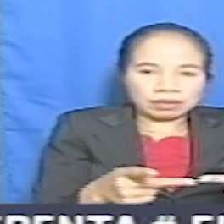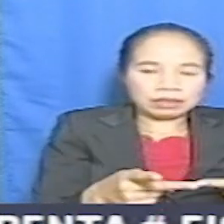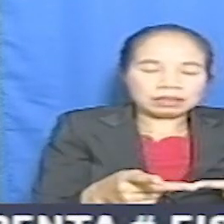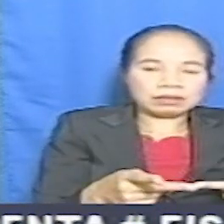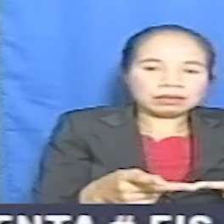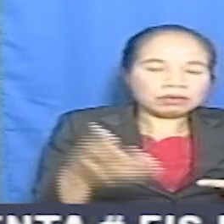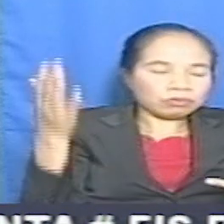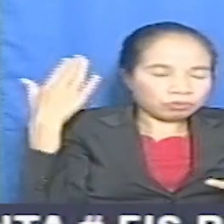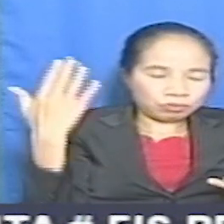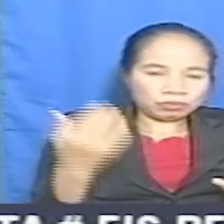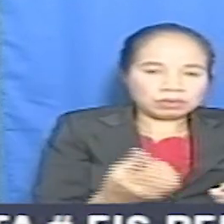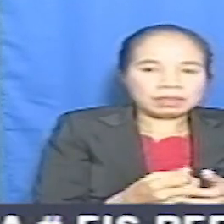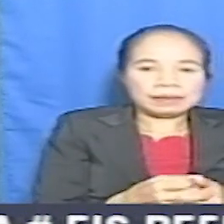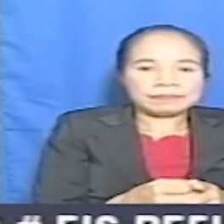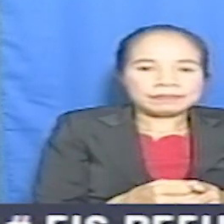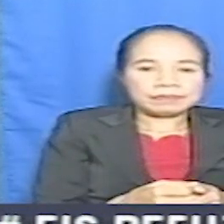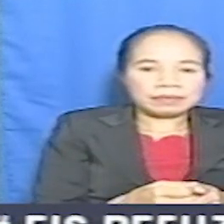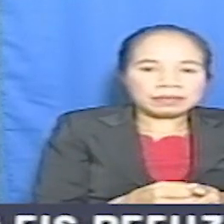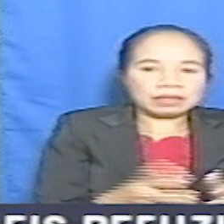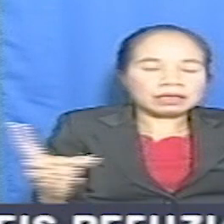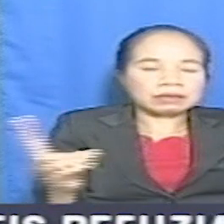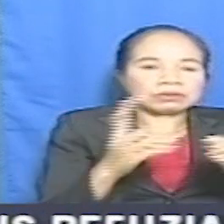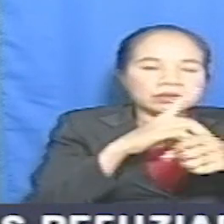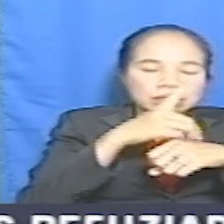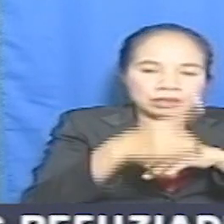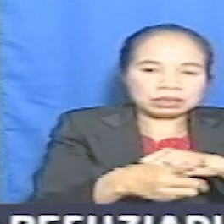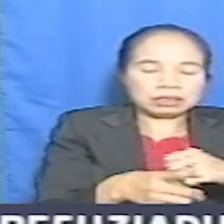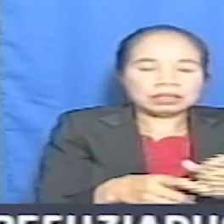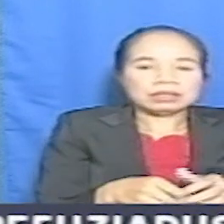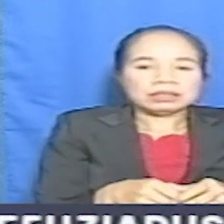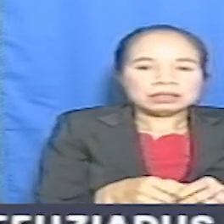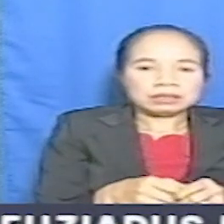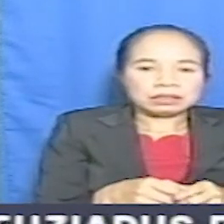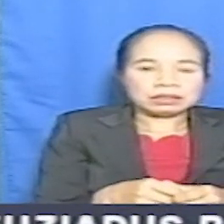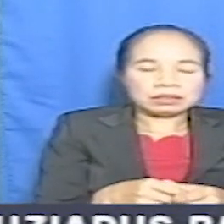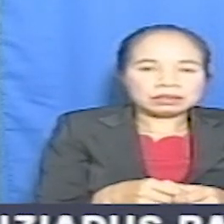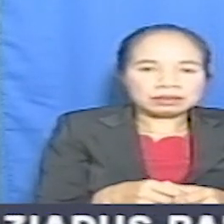iha tempo kotung ne hone afeta na ba rai halai dan ya hone